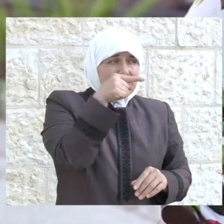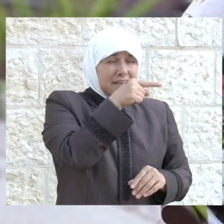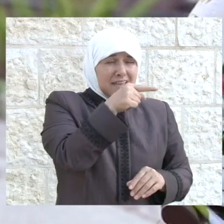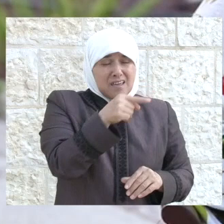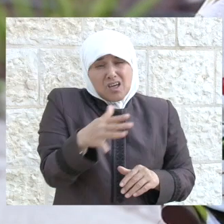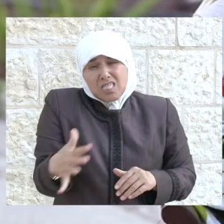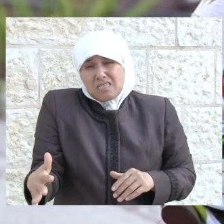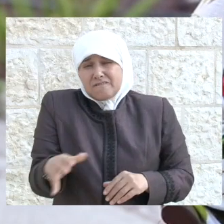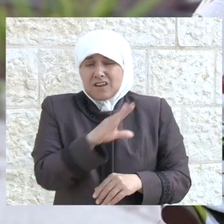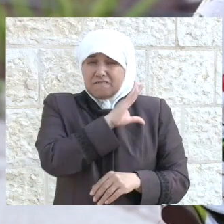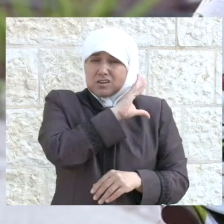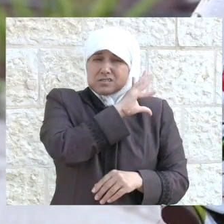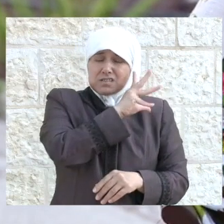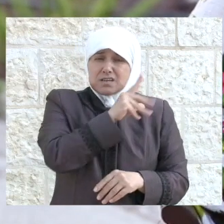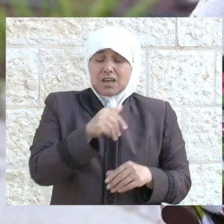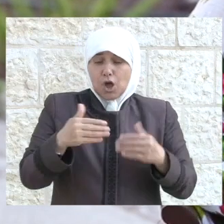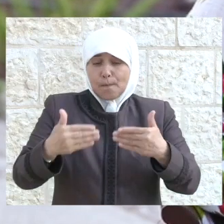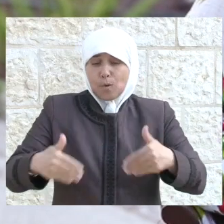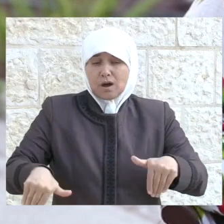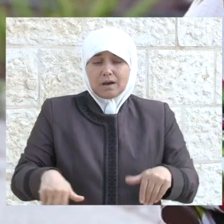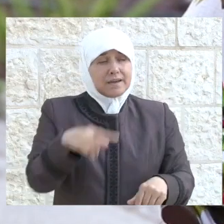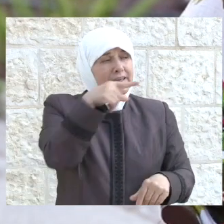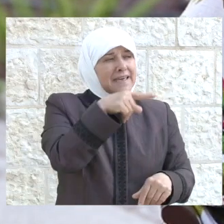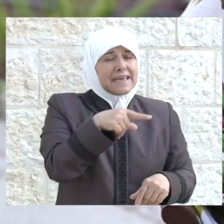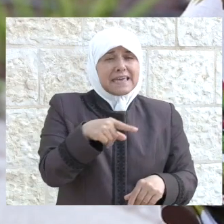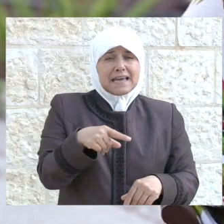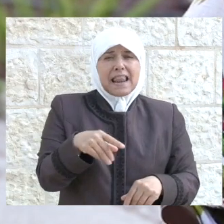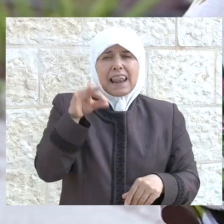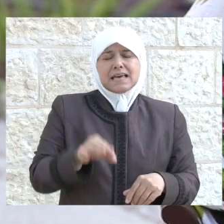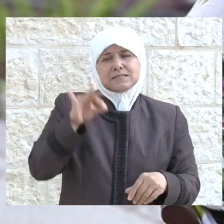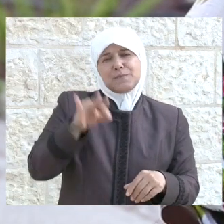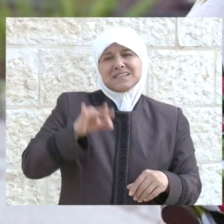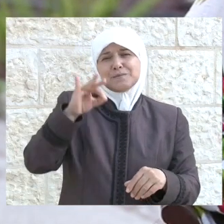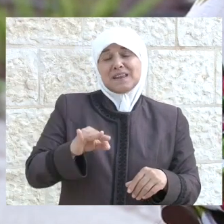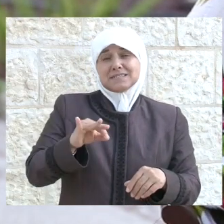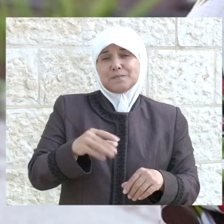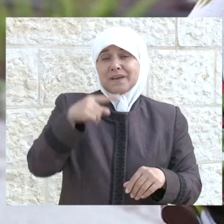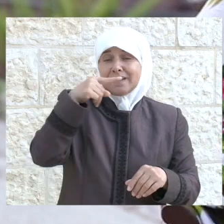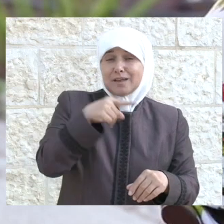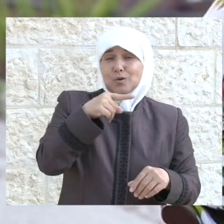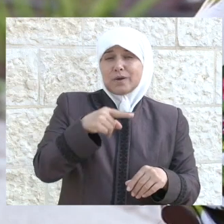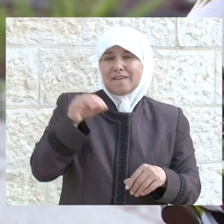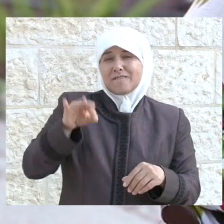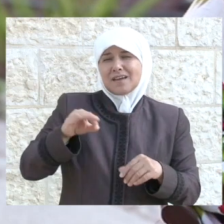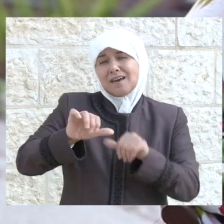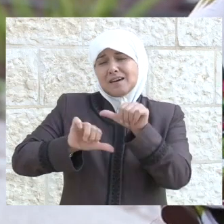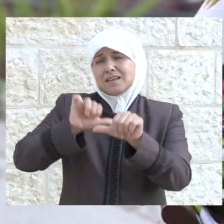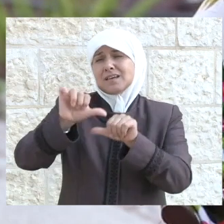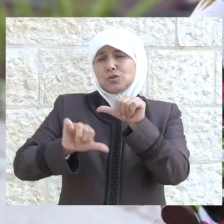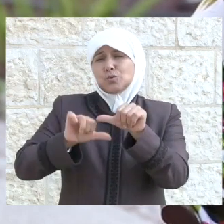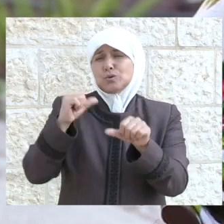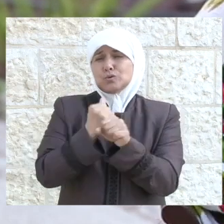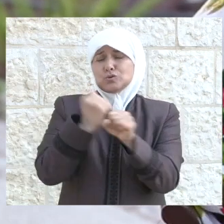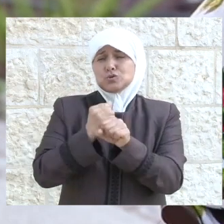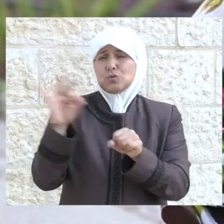كطفلة عندها ذوي اعاقة كنت مؤمنة انه دائما لي دور في المجتمع، انه انا لازم اكون معول تغيير، اني اكون